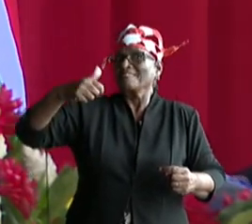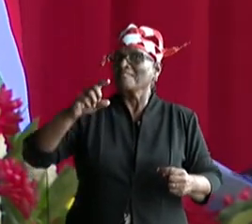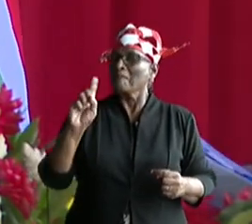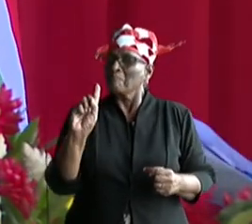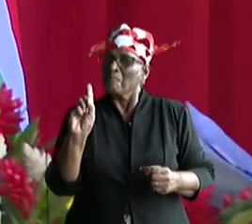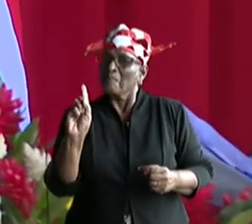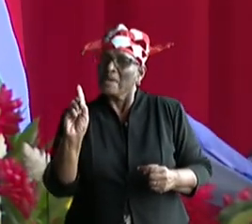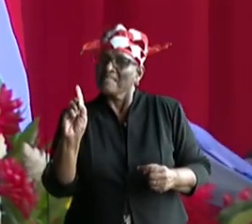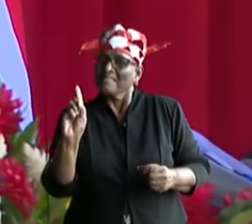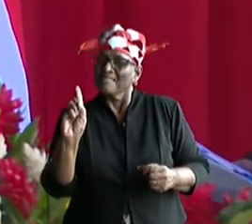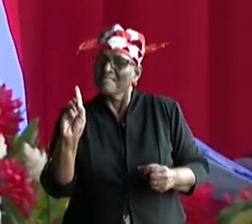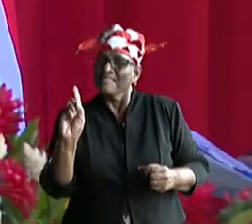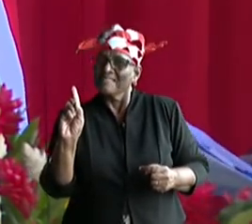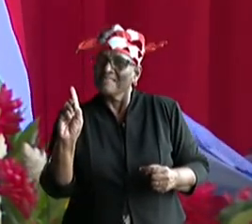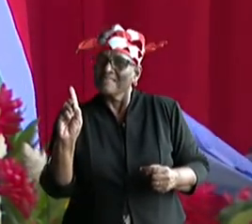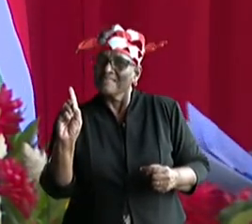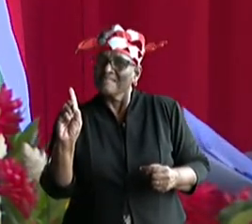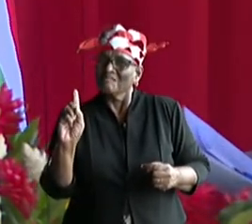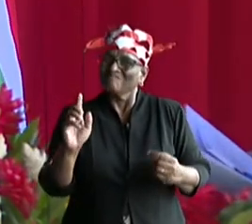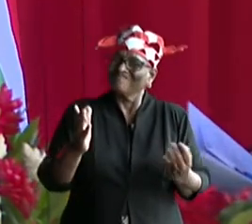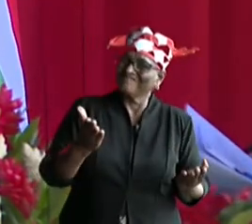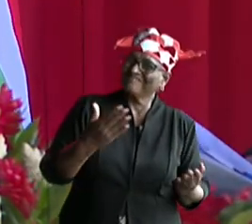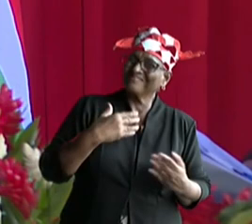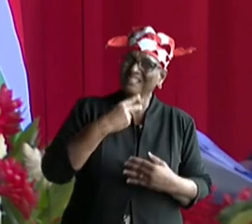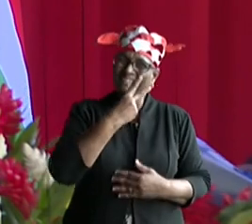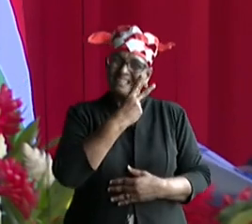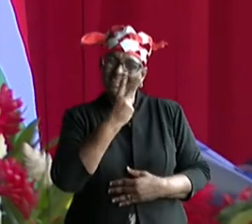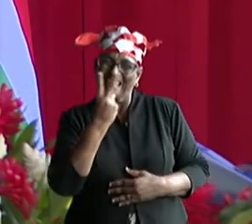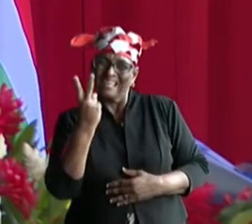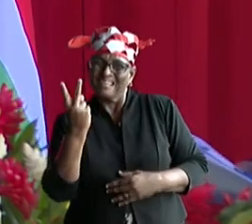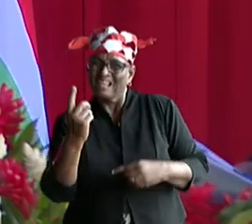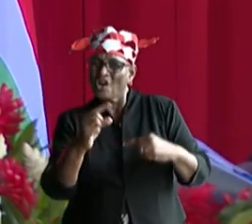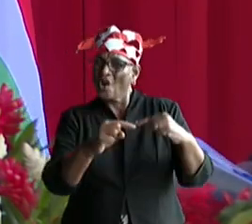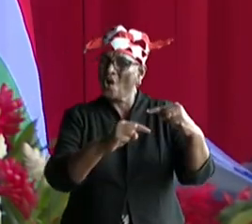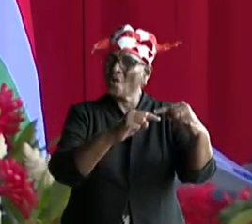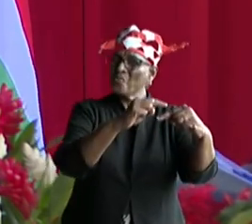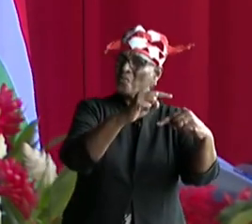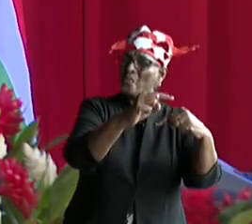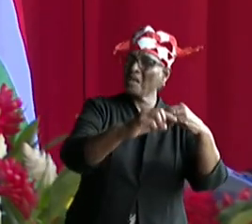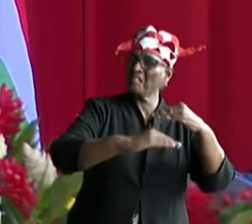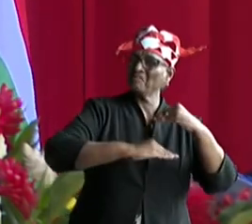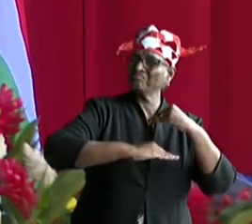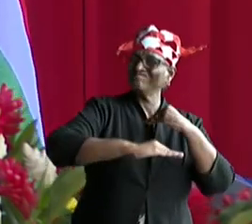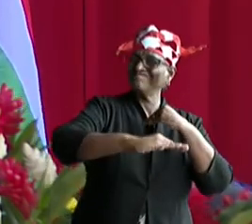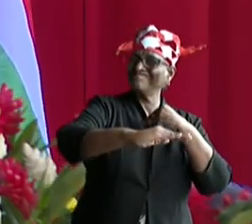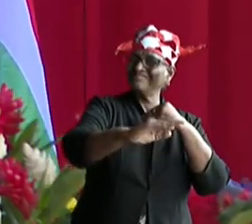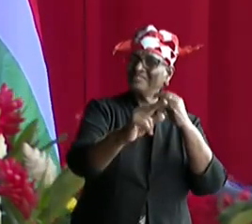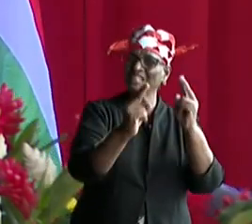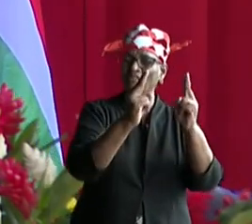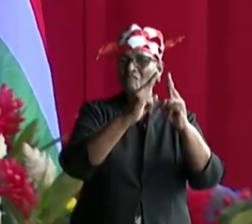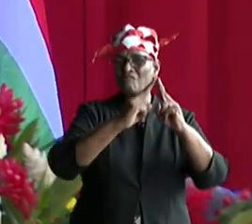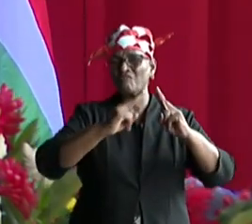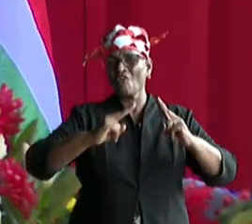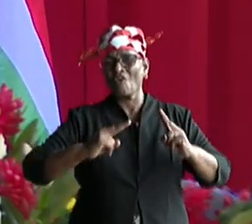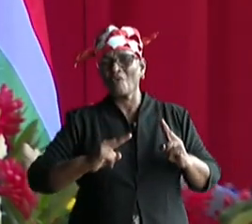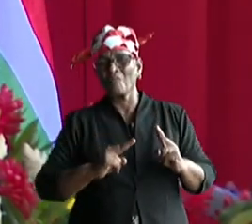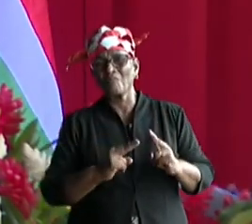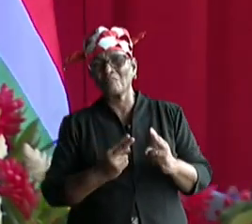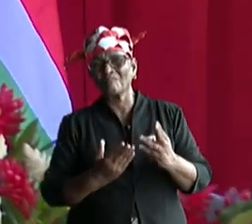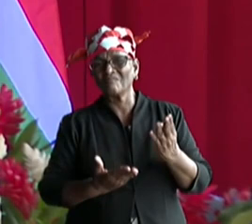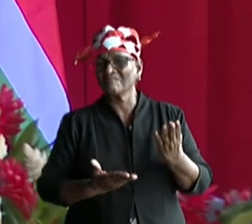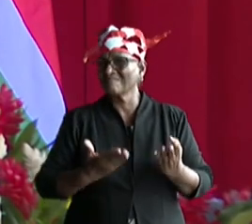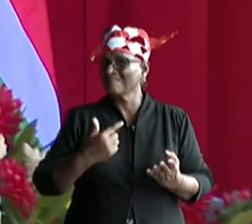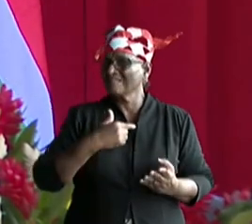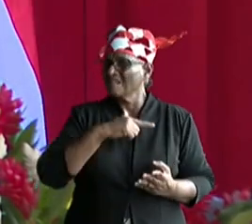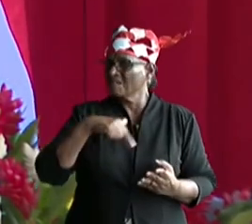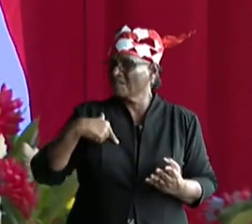momenten gehad waarbij het leek alsof die ontwikkeling van het land die vormen begon aan te nemen, waarbij